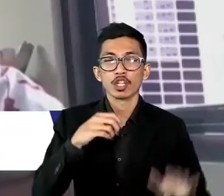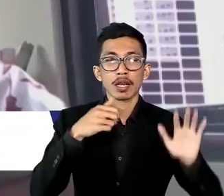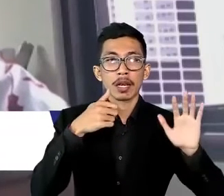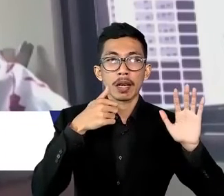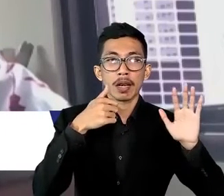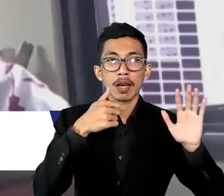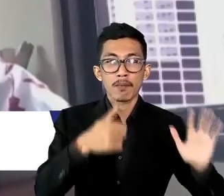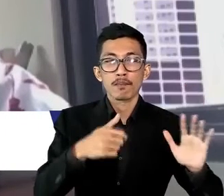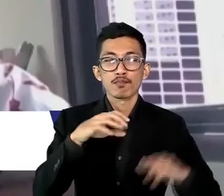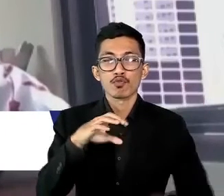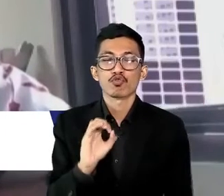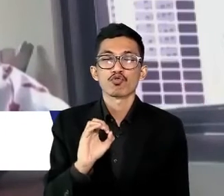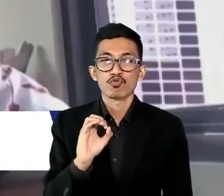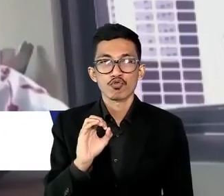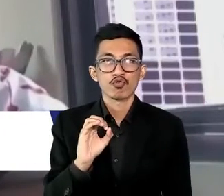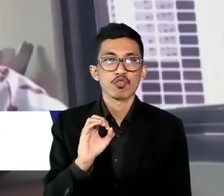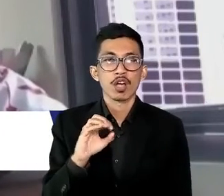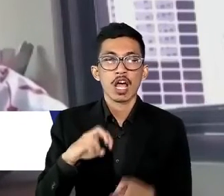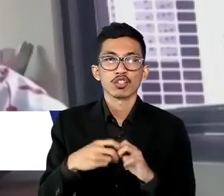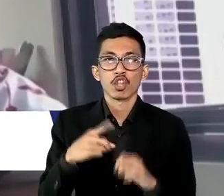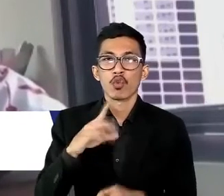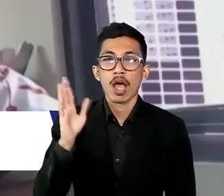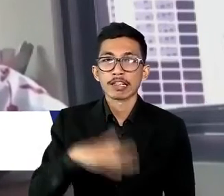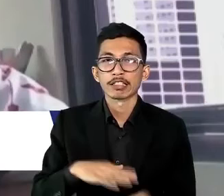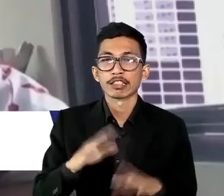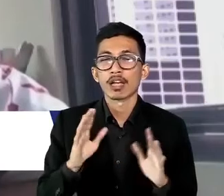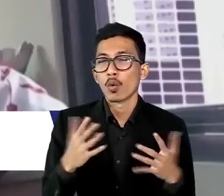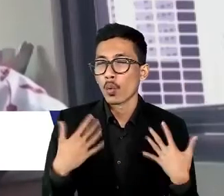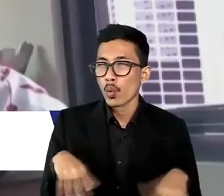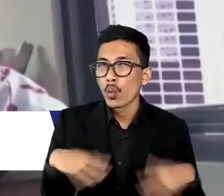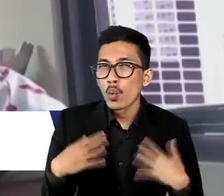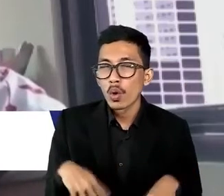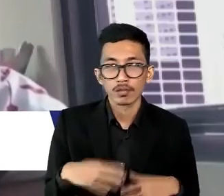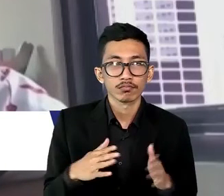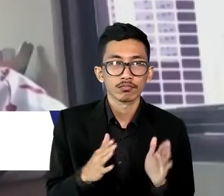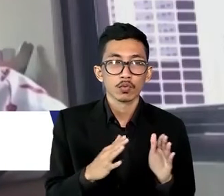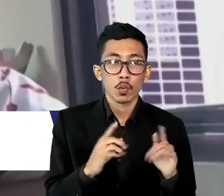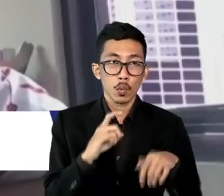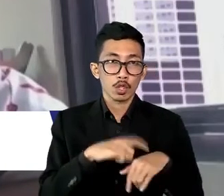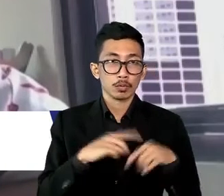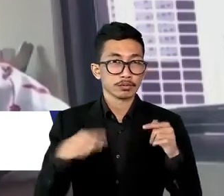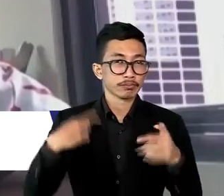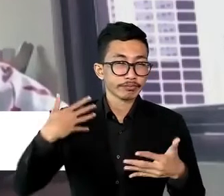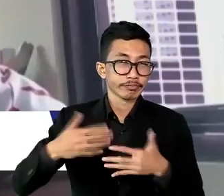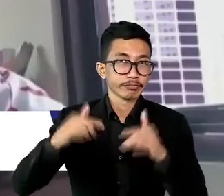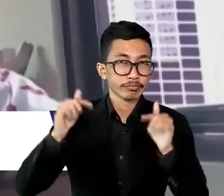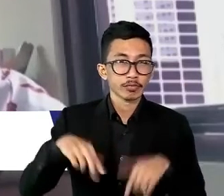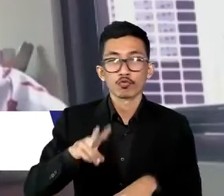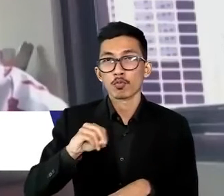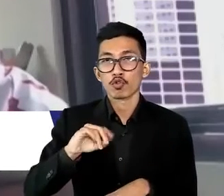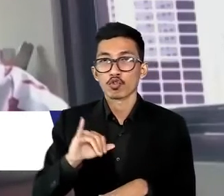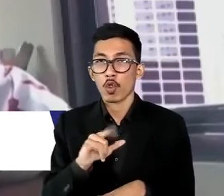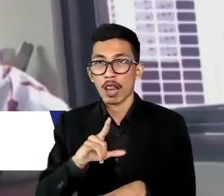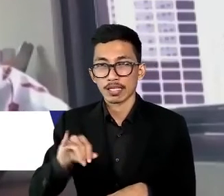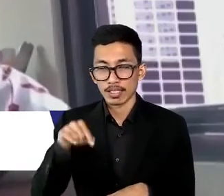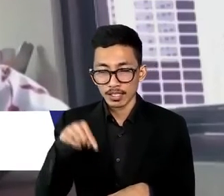hari. Dan sepanjang bulan Juli ini juga ada sekitar 20 kasus kematian,